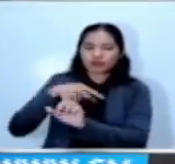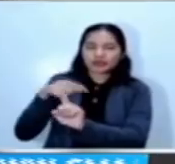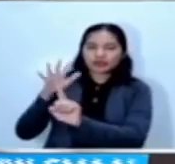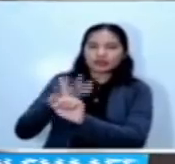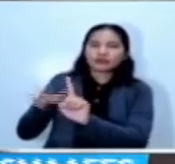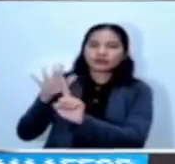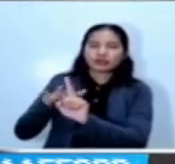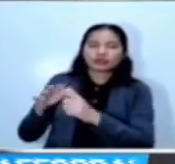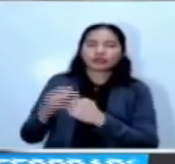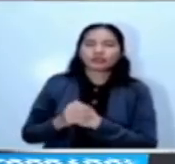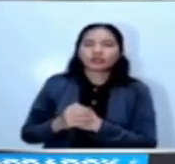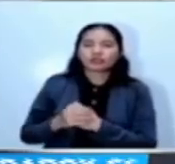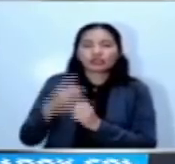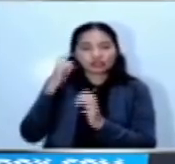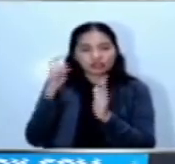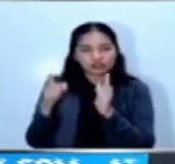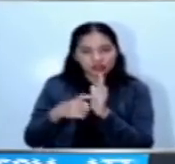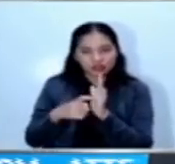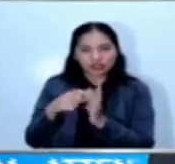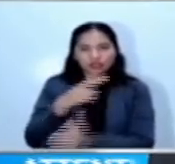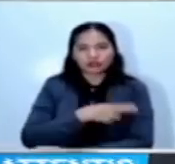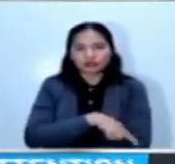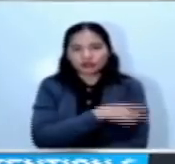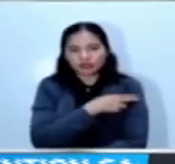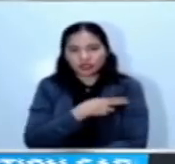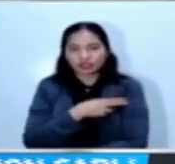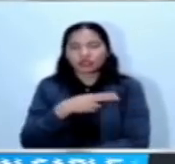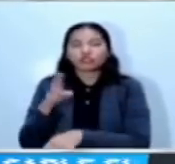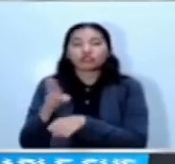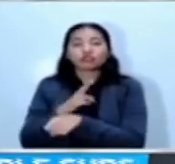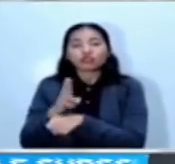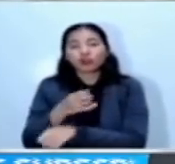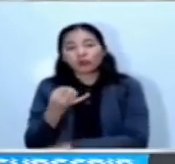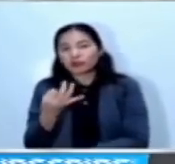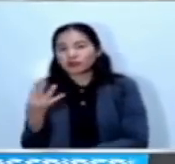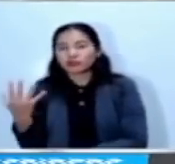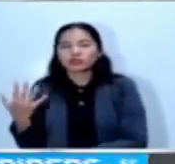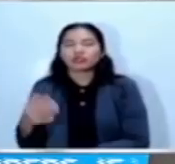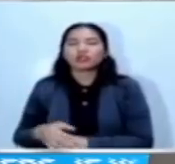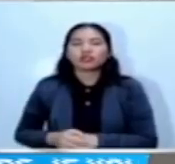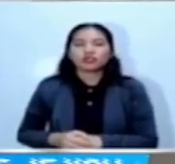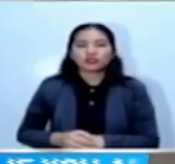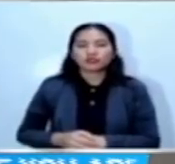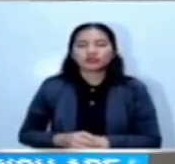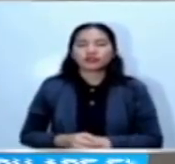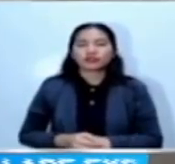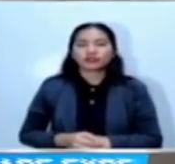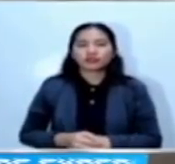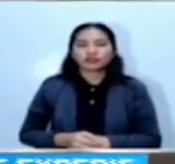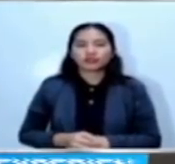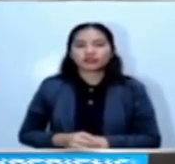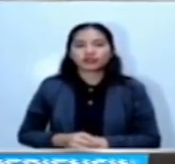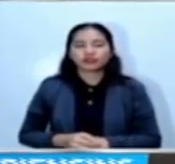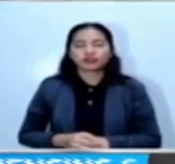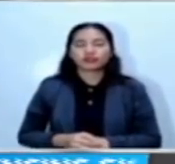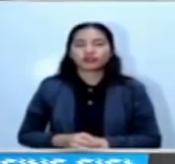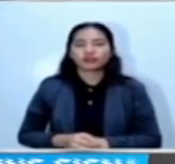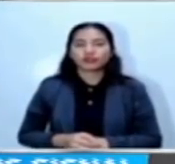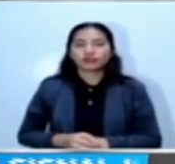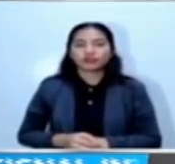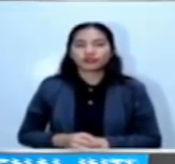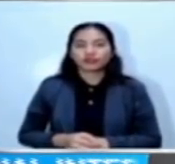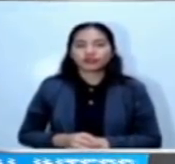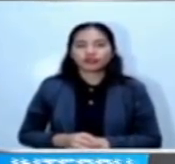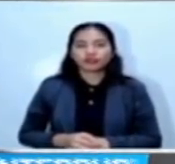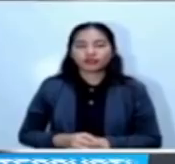natin, yung hospital utilization, yung ICU utilization natin ay on paper, may